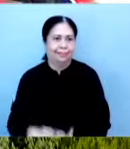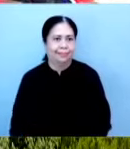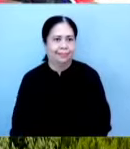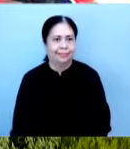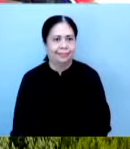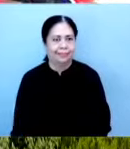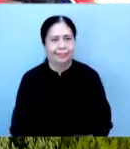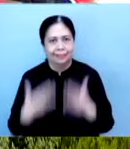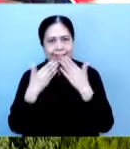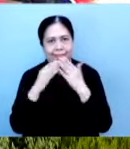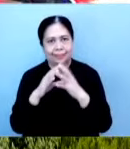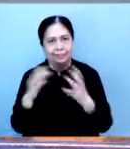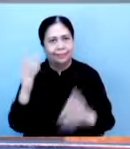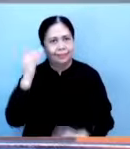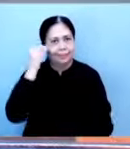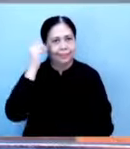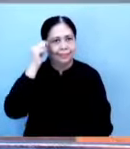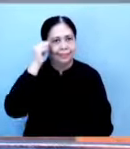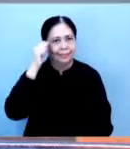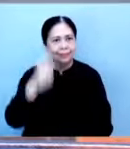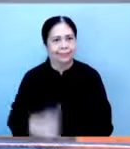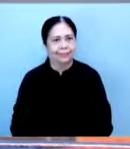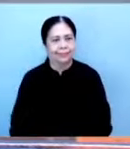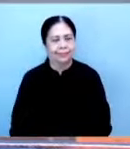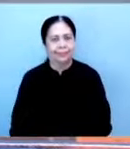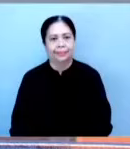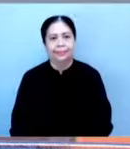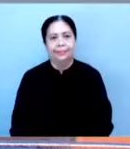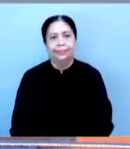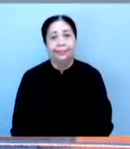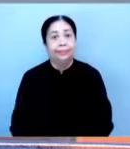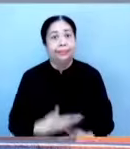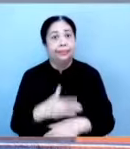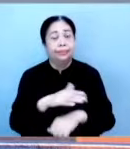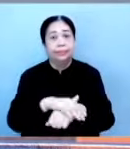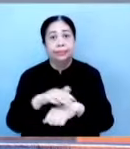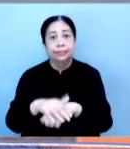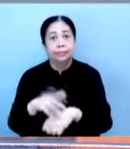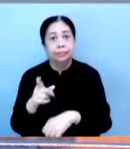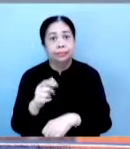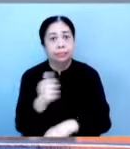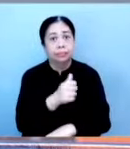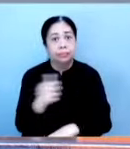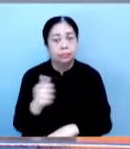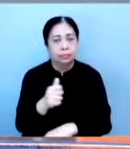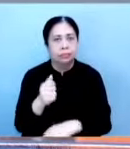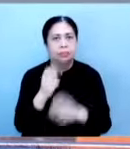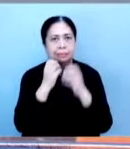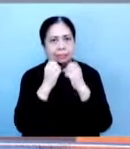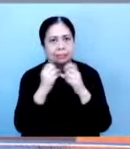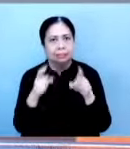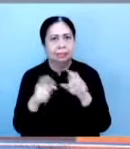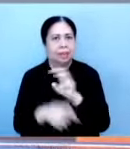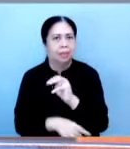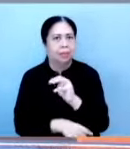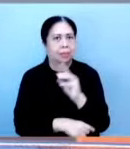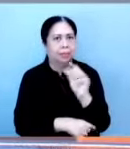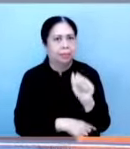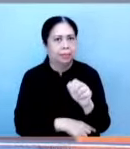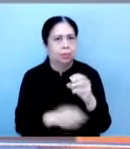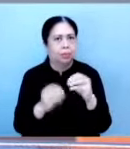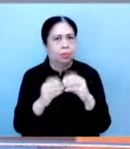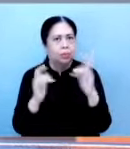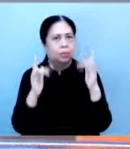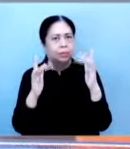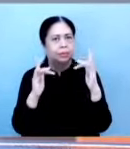Maraming salamat dve Abel abiso po sa mga motorista sasamantalahin ng MMDA ang mas magaan na